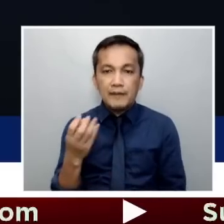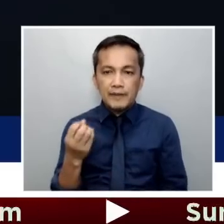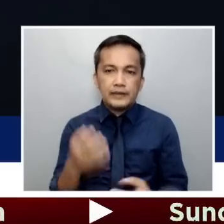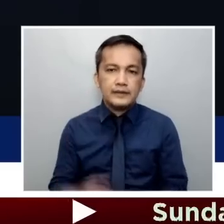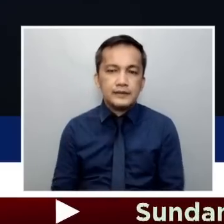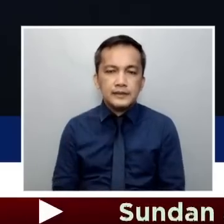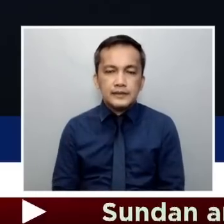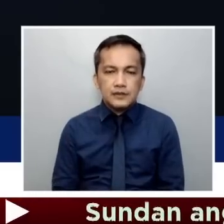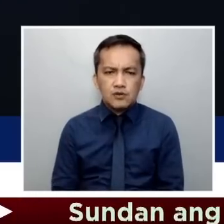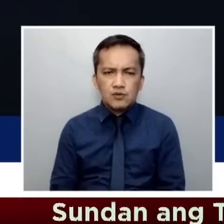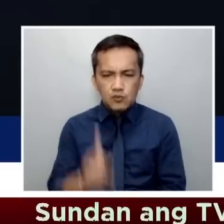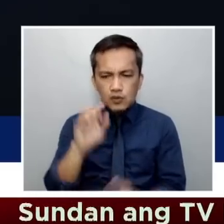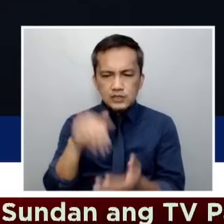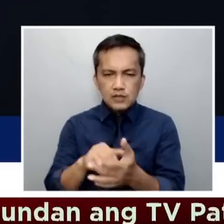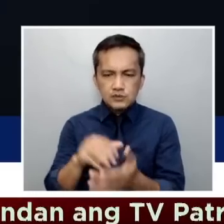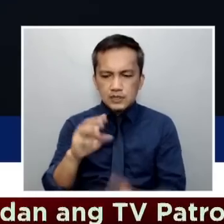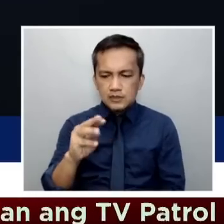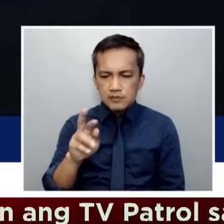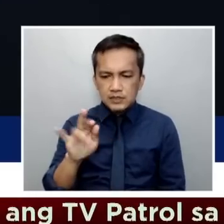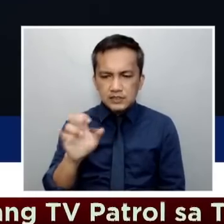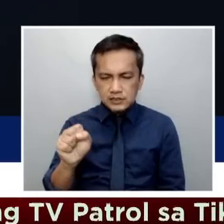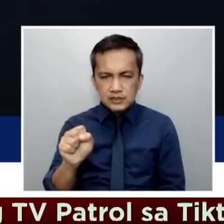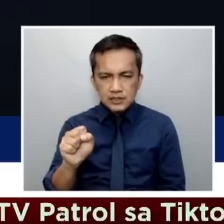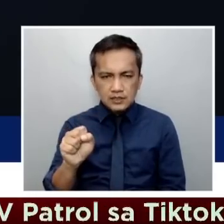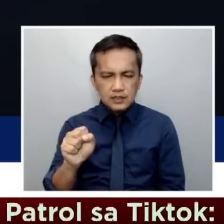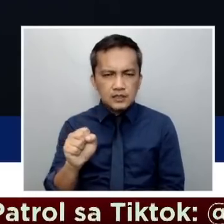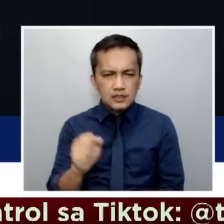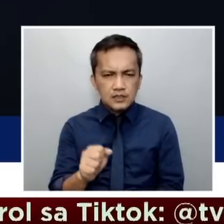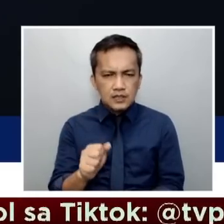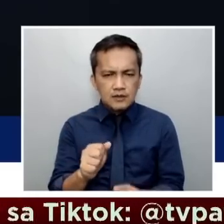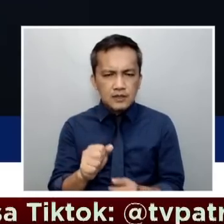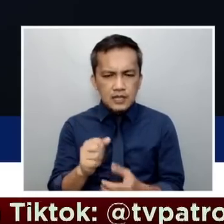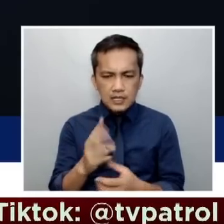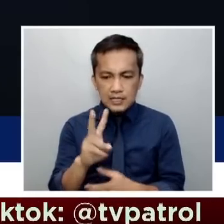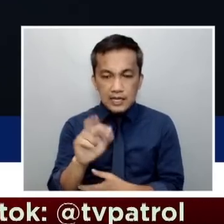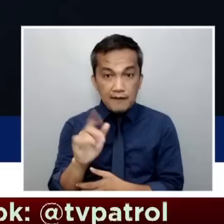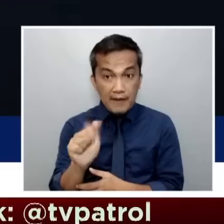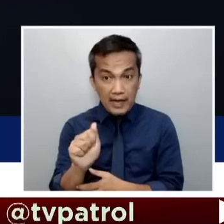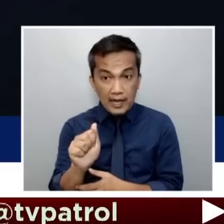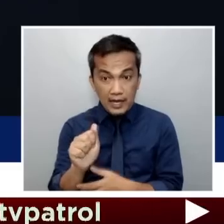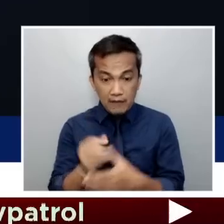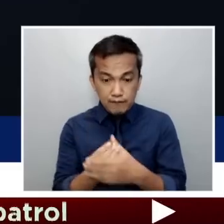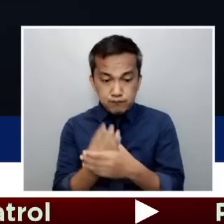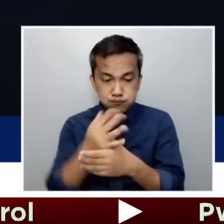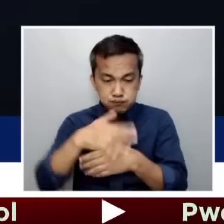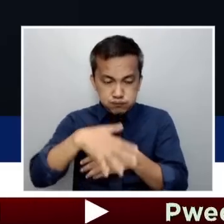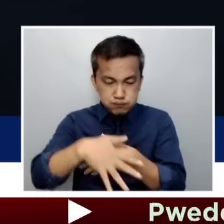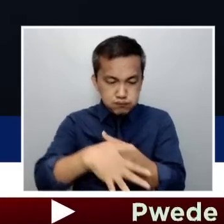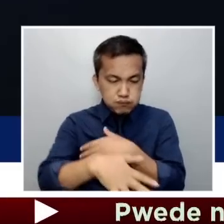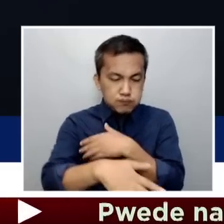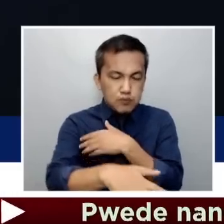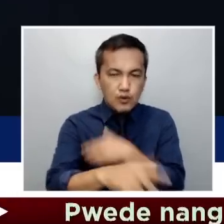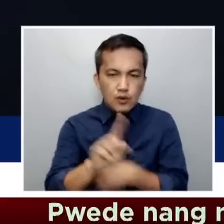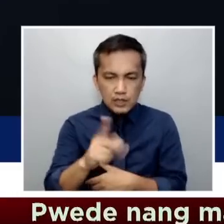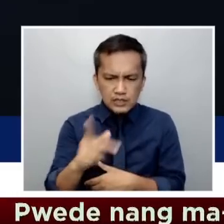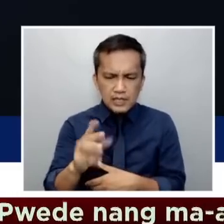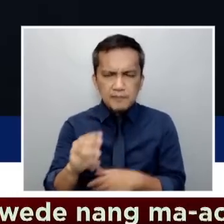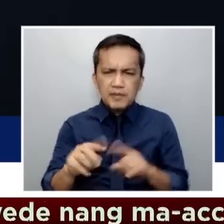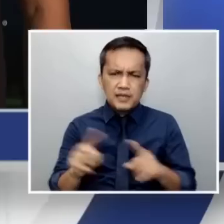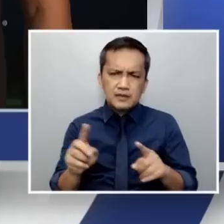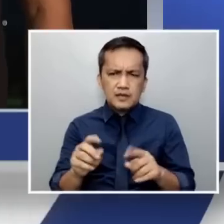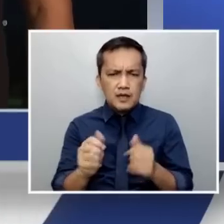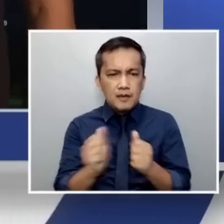1,000 meters na o isang kilometro na ang lava flow ayon sa FEVOC, pero malayo pa naman ito sa komunidad. Kabayan.